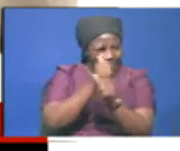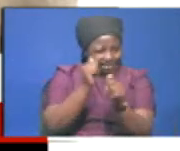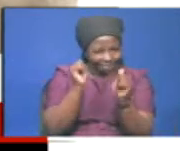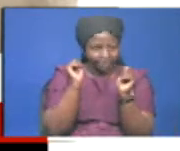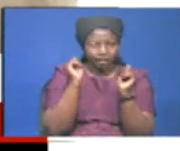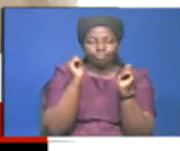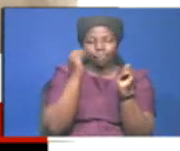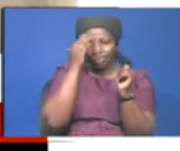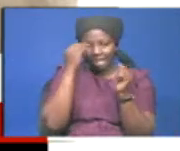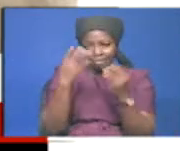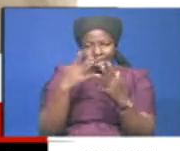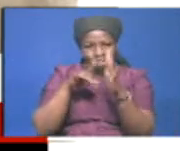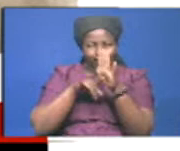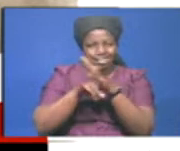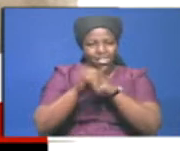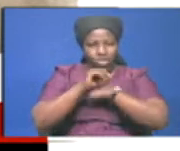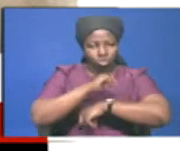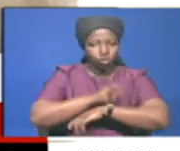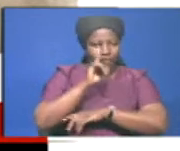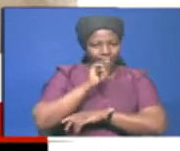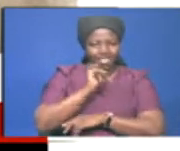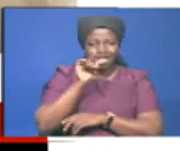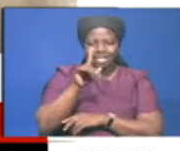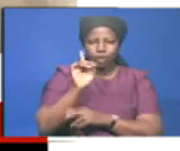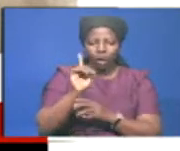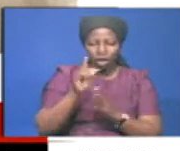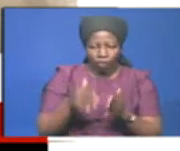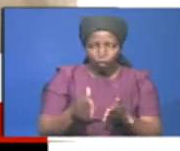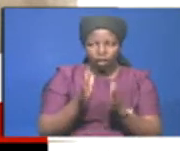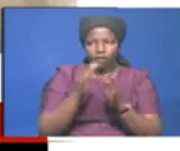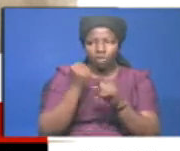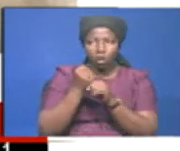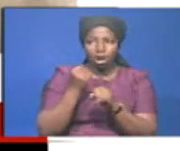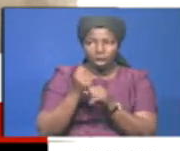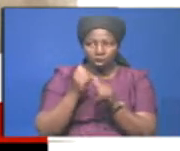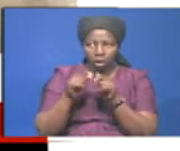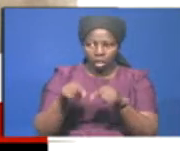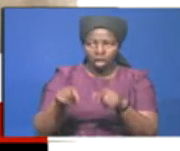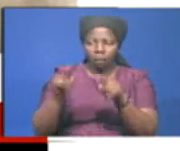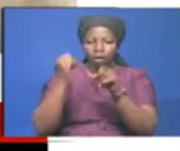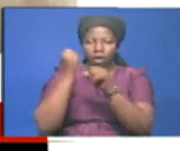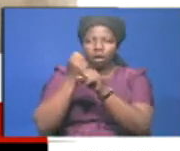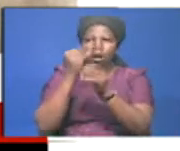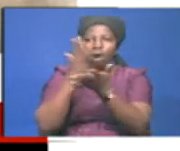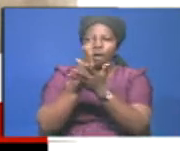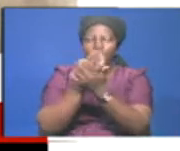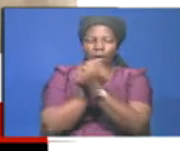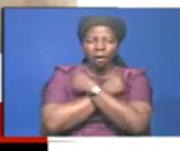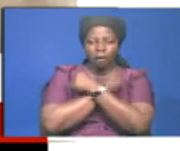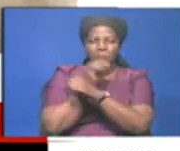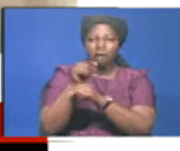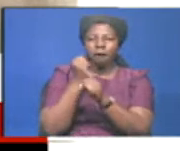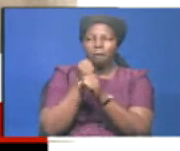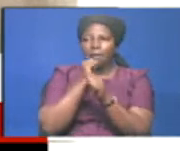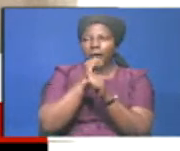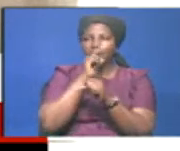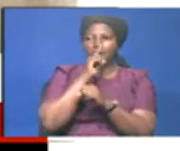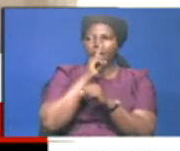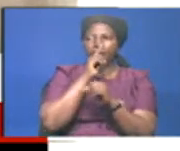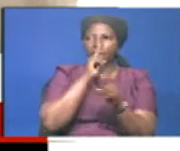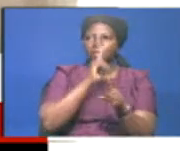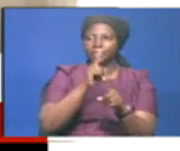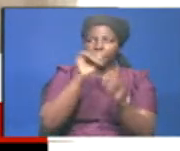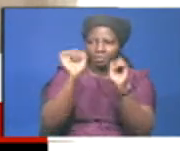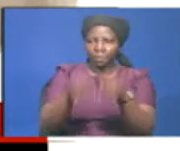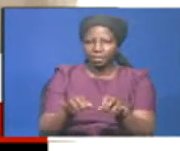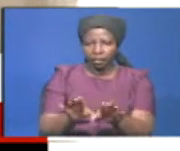hii ni kama njia moja ya ya kazi ile wanafanya na wanaipenda. So tungeweza kutenganisha